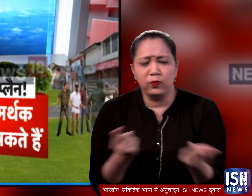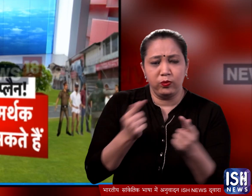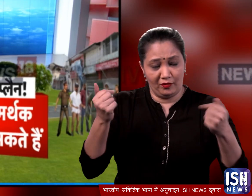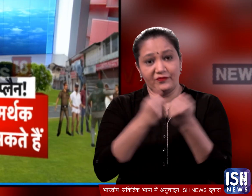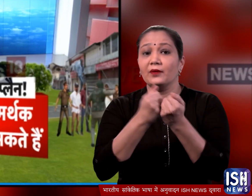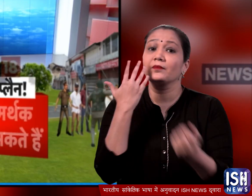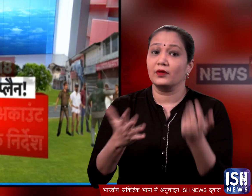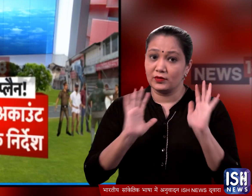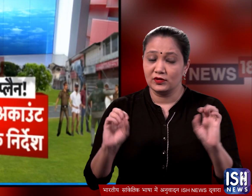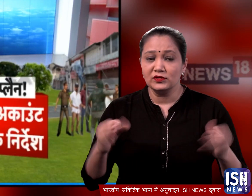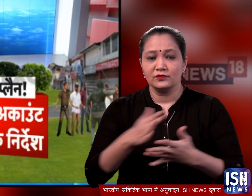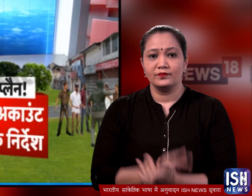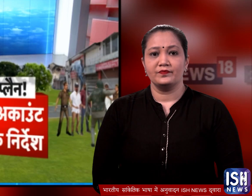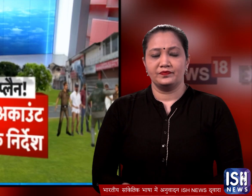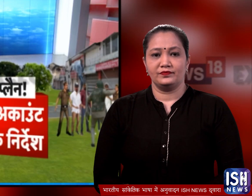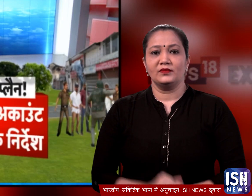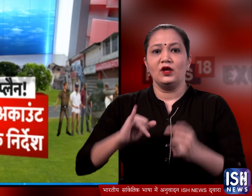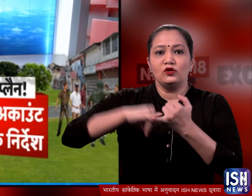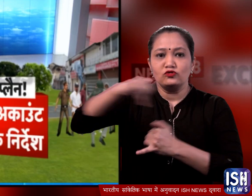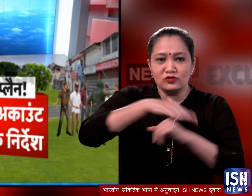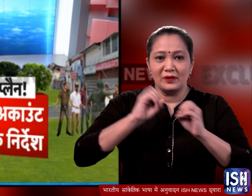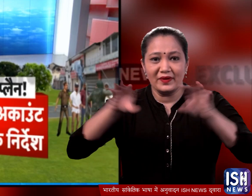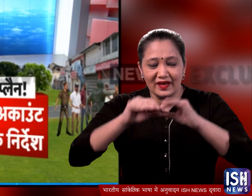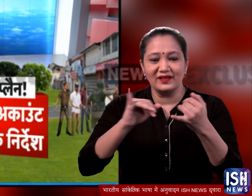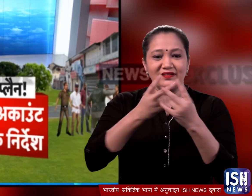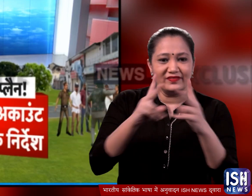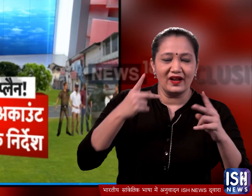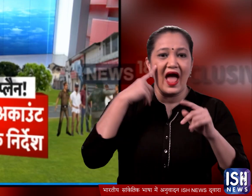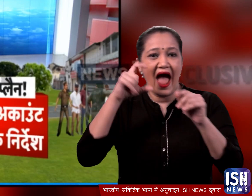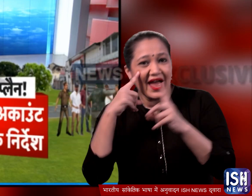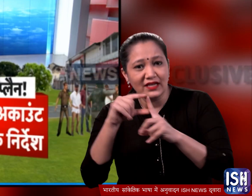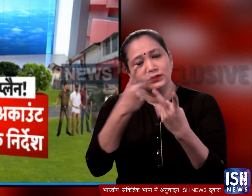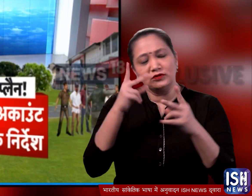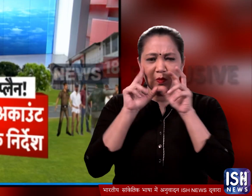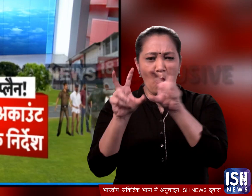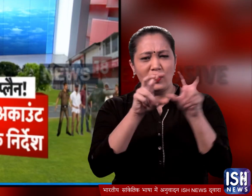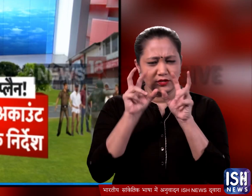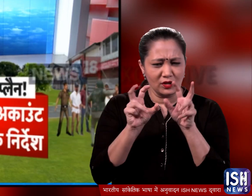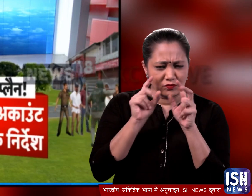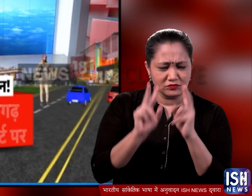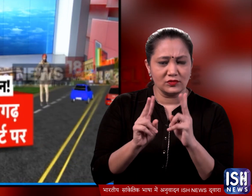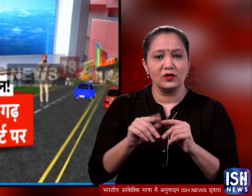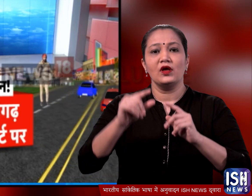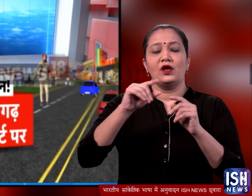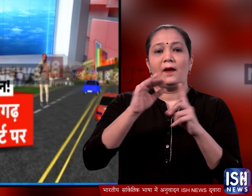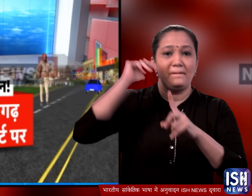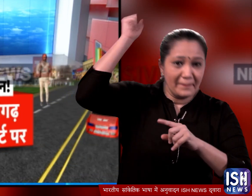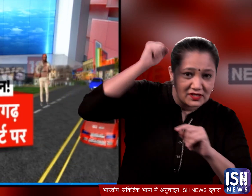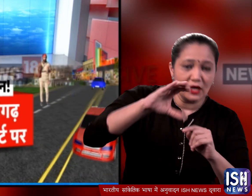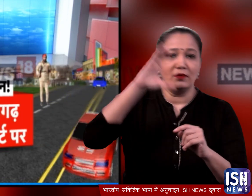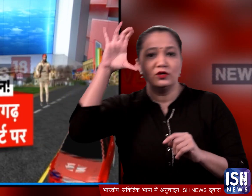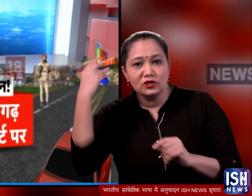सकते हैं। लिहाजा ऐसे लोगों के सोशल मीडिया अकाउंट पर पैनी नजर रखने के लिए कहा गया है। इसके बाद पंजाब और चंडीगढ़